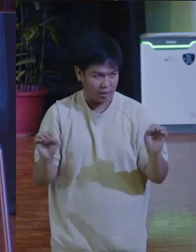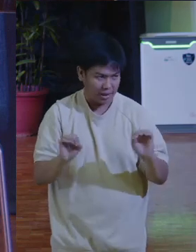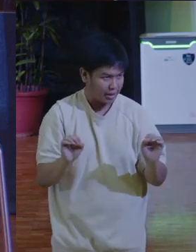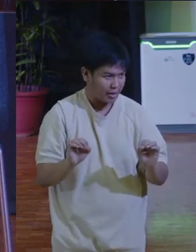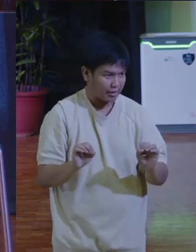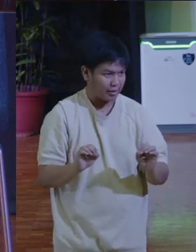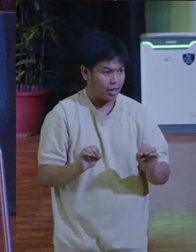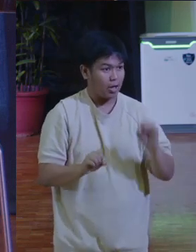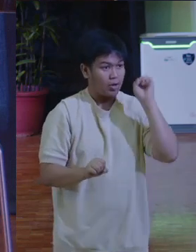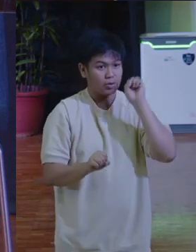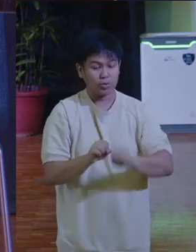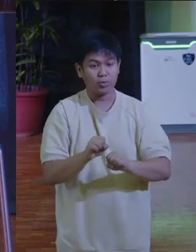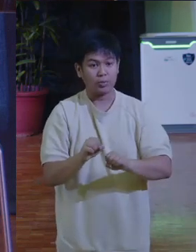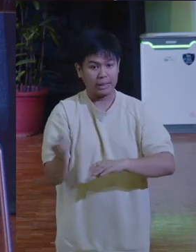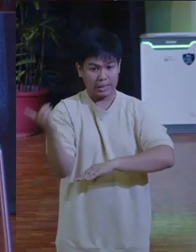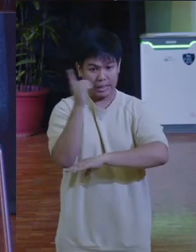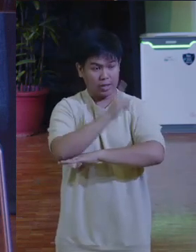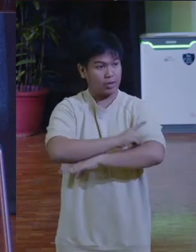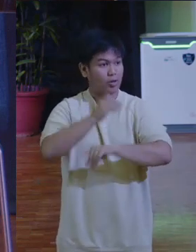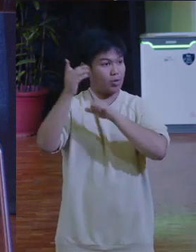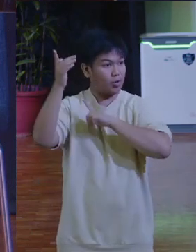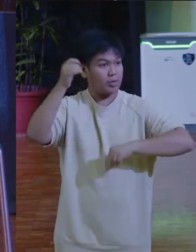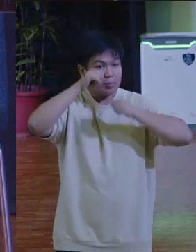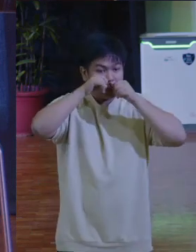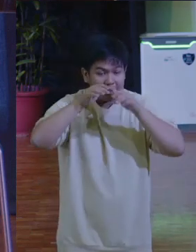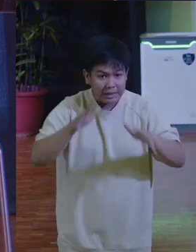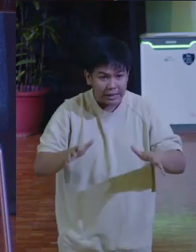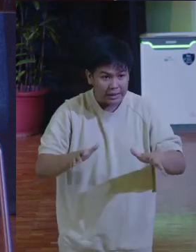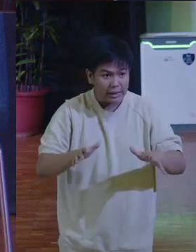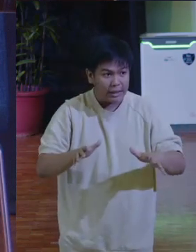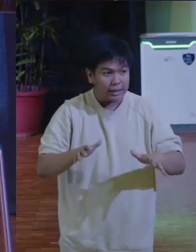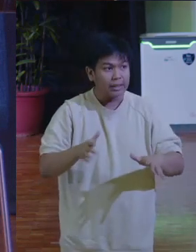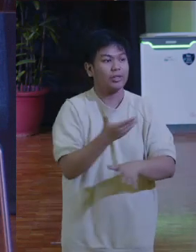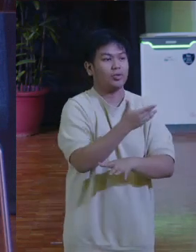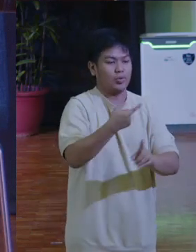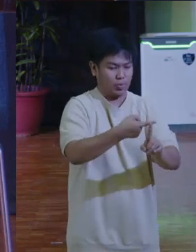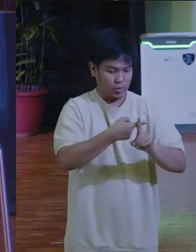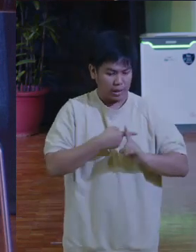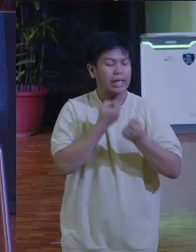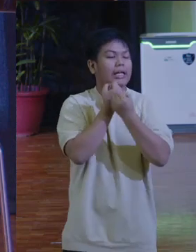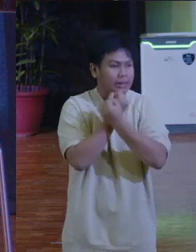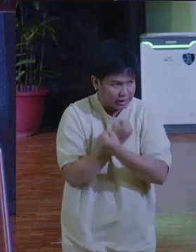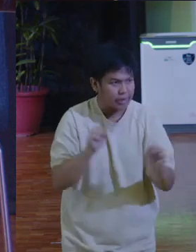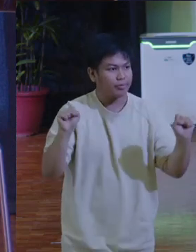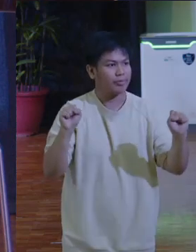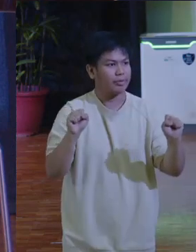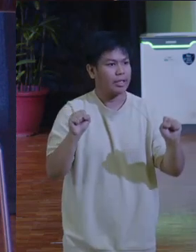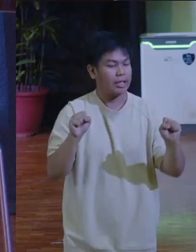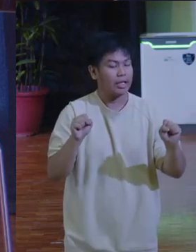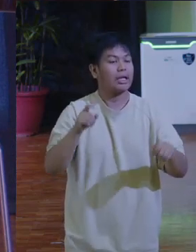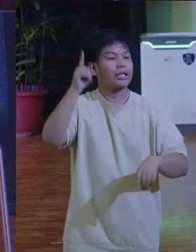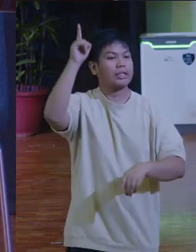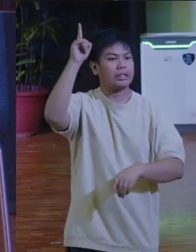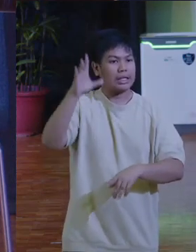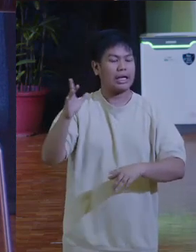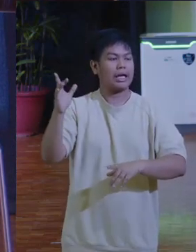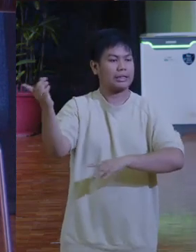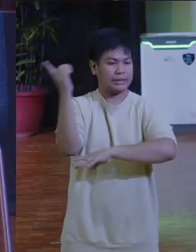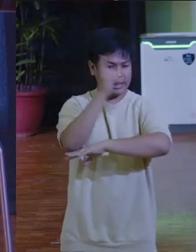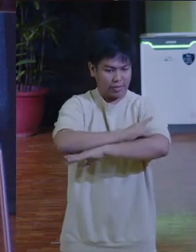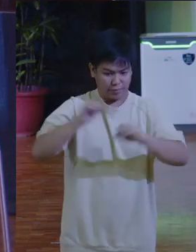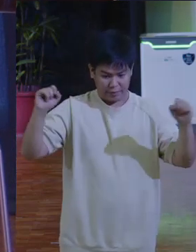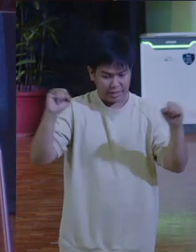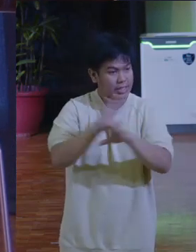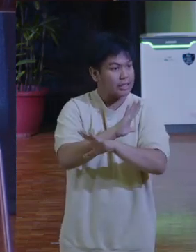So yung the day of the Lord's favor at the day of the Lord's vengeance ay nasa person and work